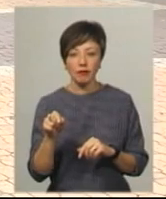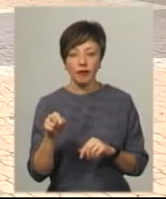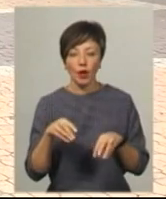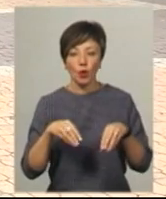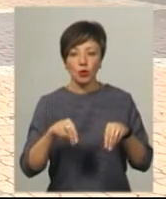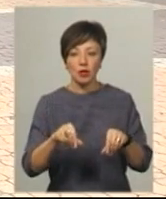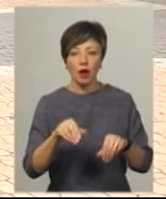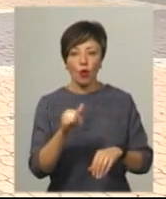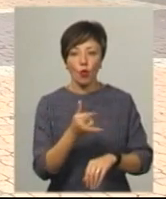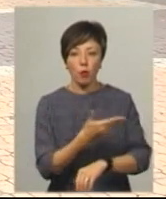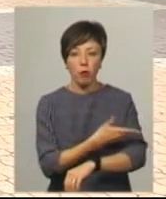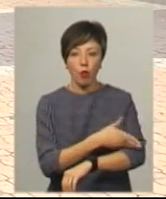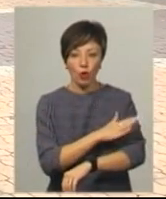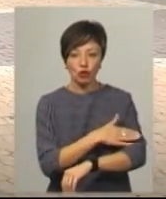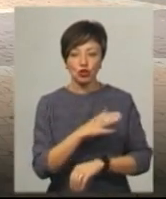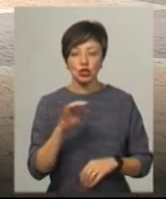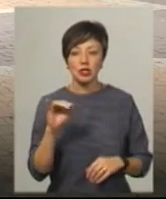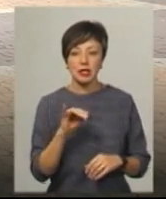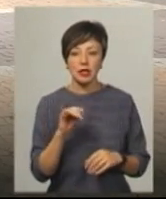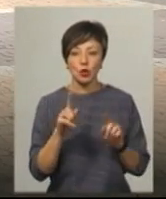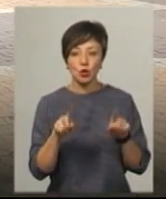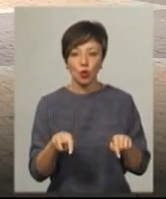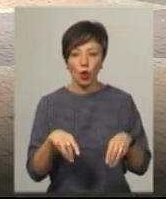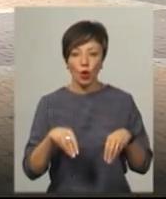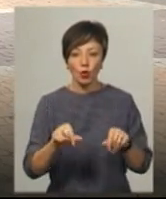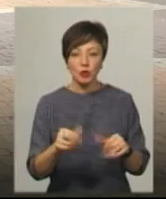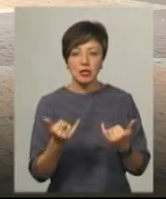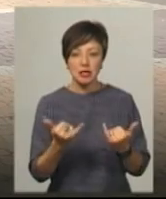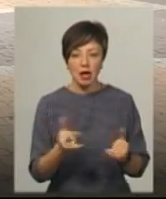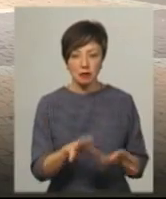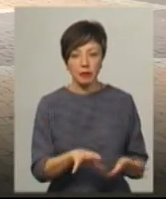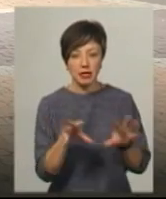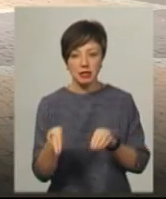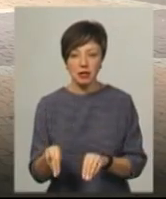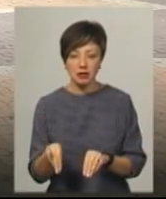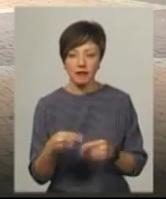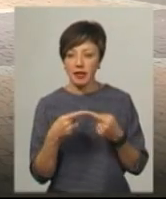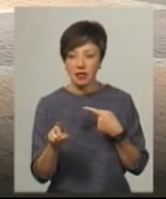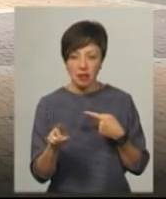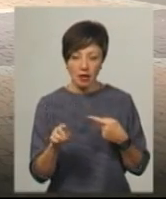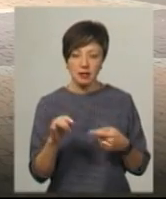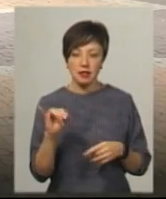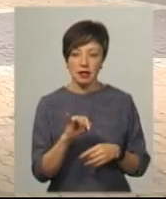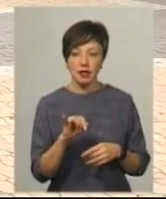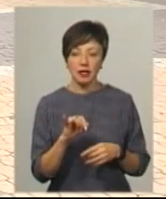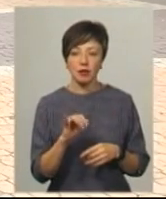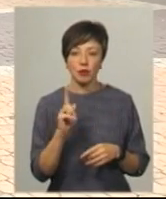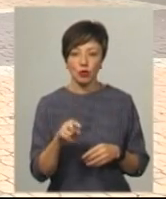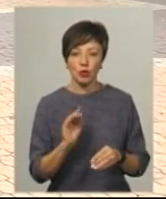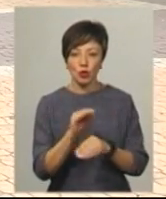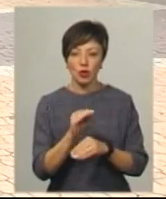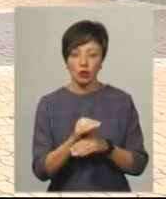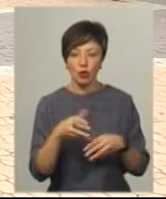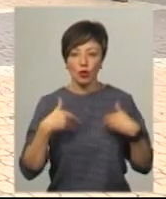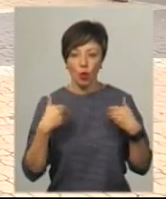ґрунтах у Польщі. І той ґрунт, в який зараз пересаджені, він відрізняється. І навіть при тому, що я додаю